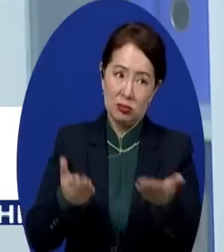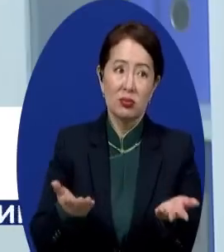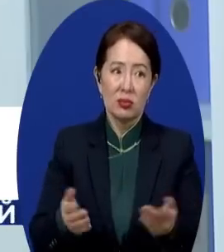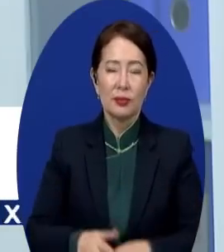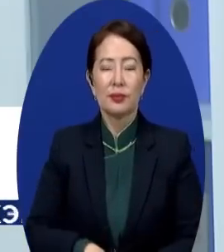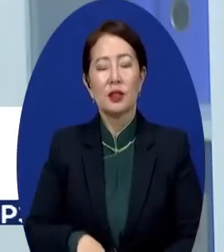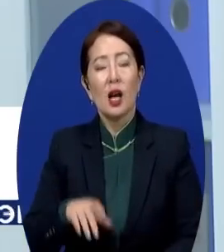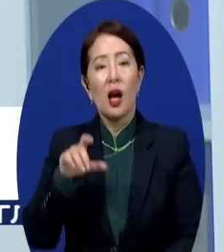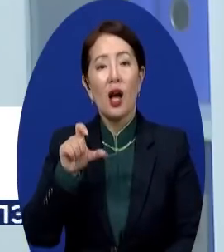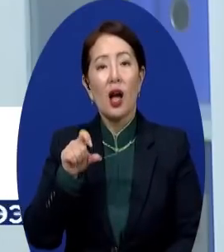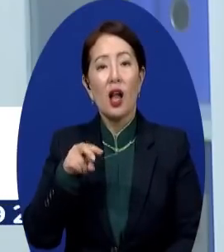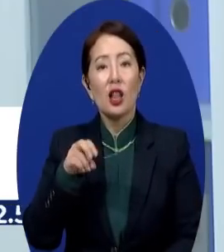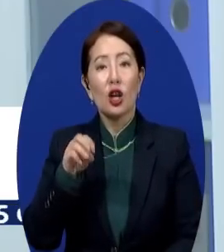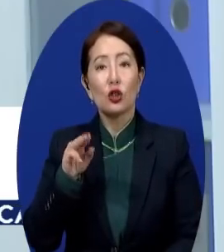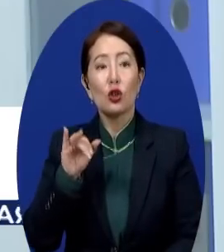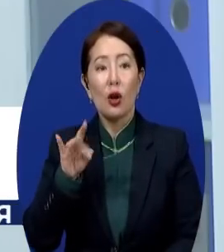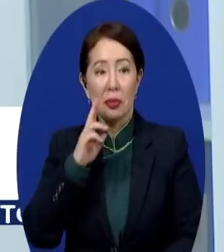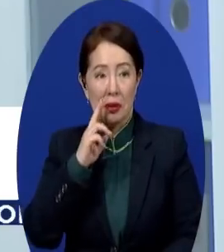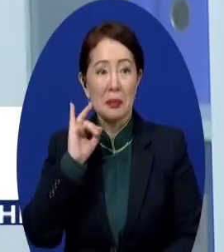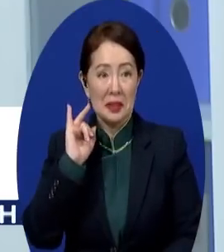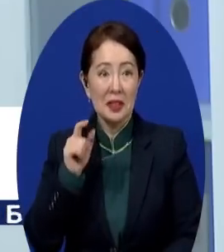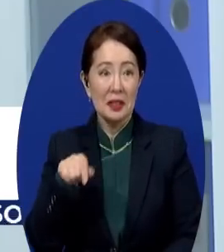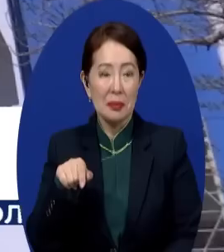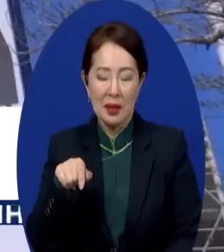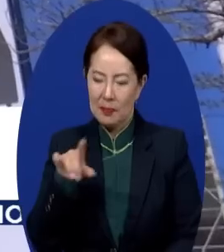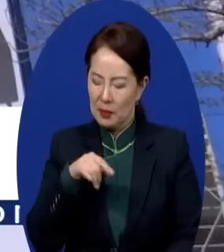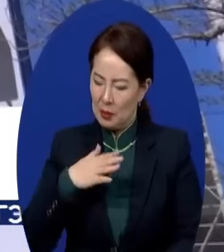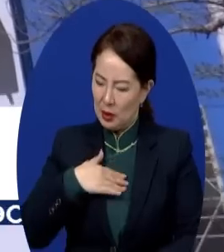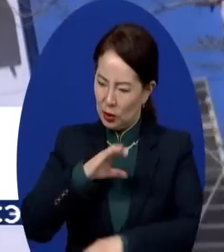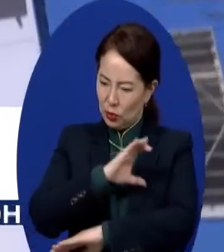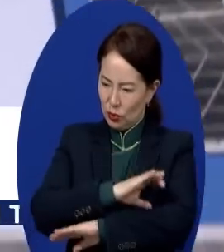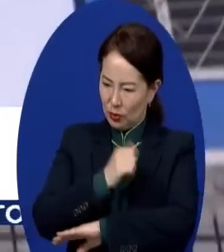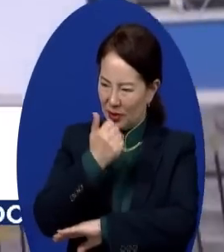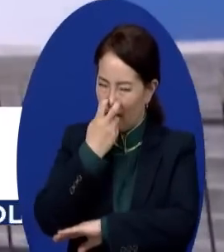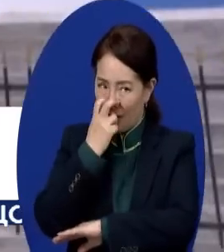Электрон тамхи хүүхдүүд маш ихээр татж байгаа. Тэрнээсээ манай сургуульд маш их ажиглагддаг.